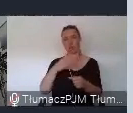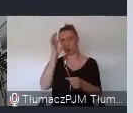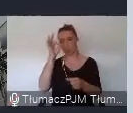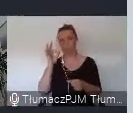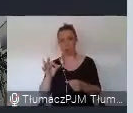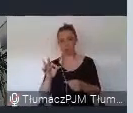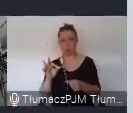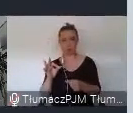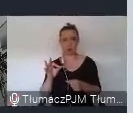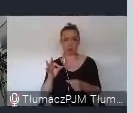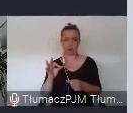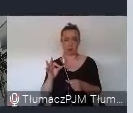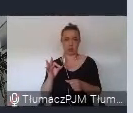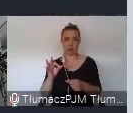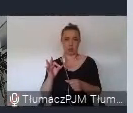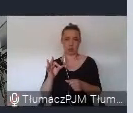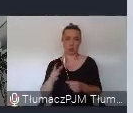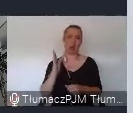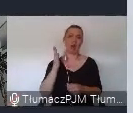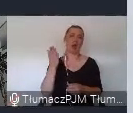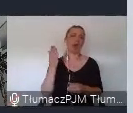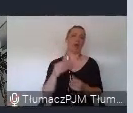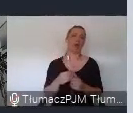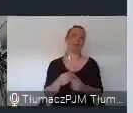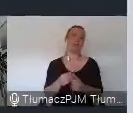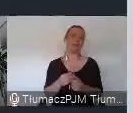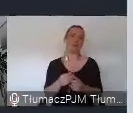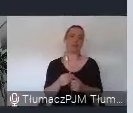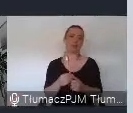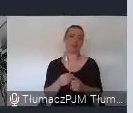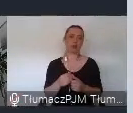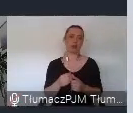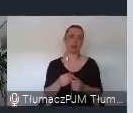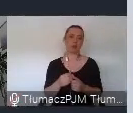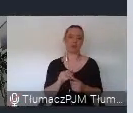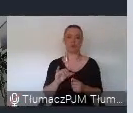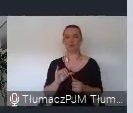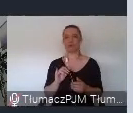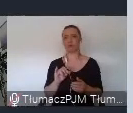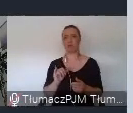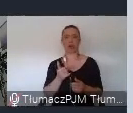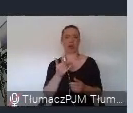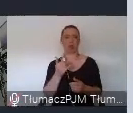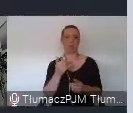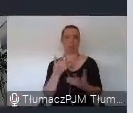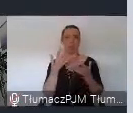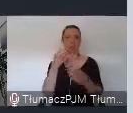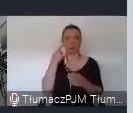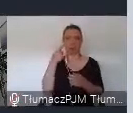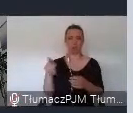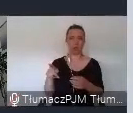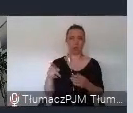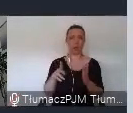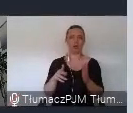pory zawartych w poprzednim tak zwanym pakiecie zimowym. Z punktu widzenia przyrostu wykorzystania ciepła ze